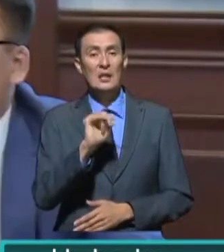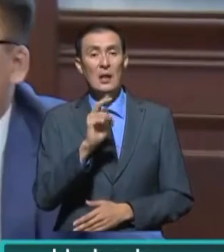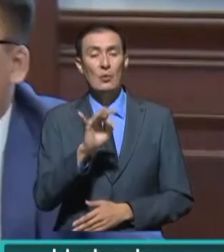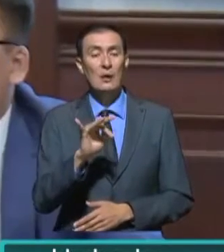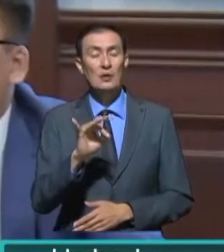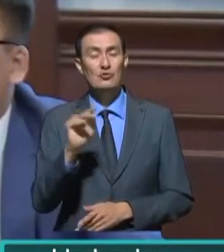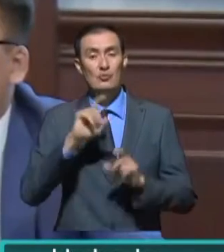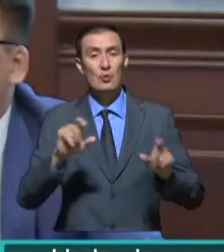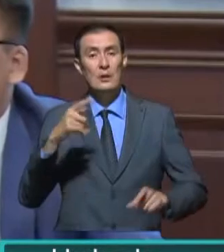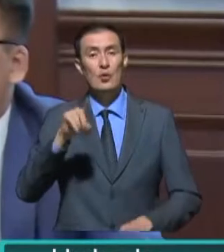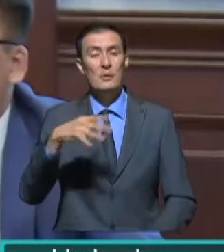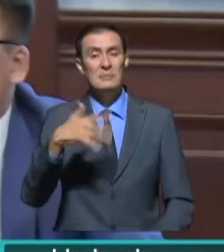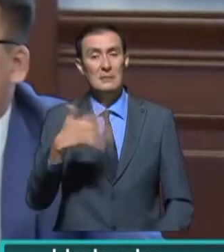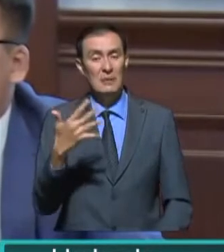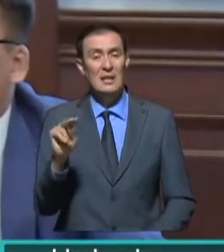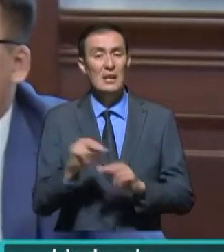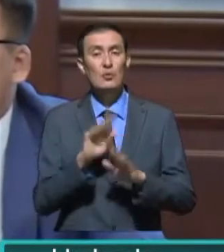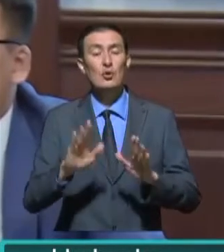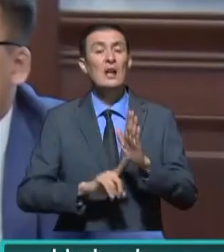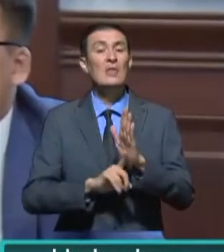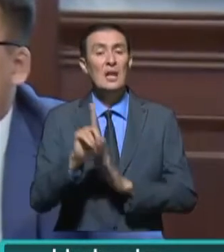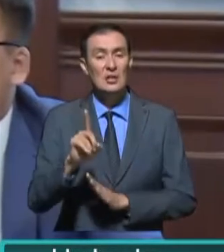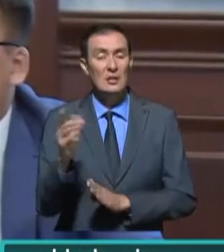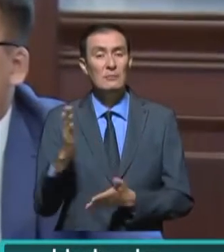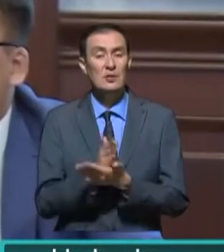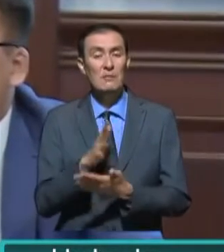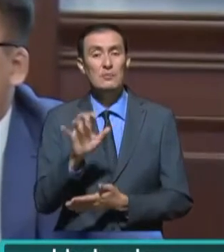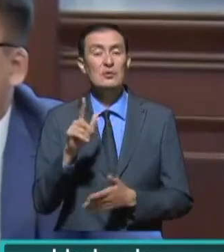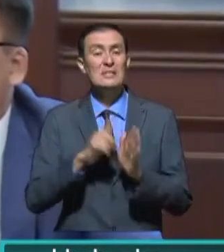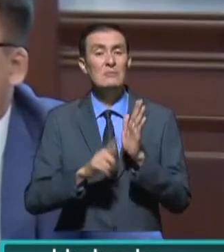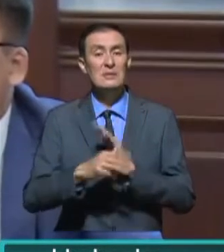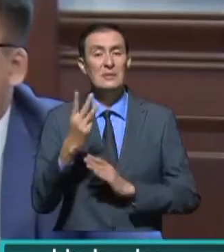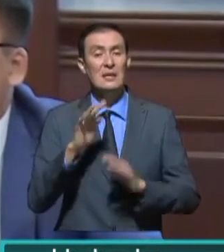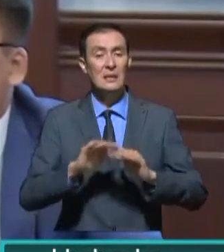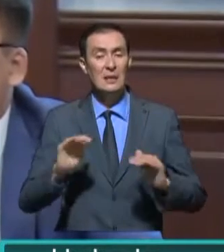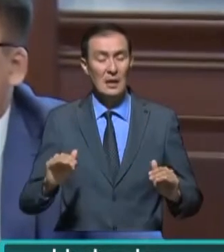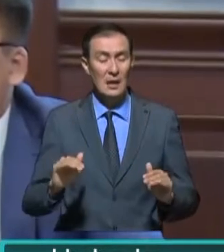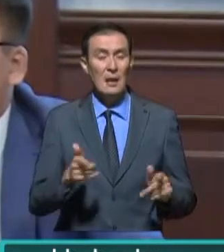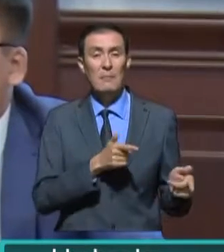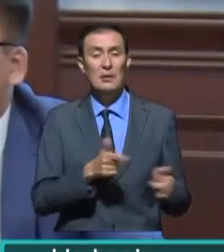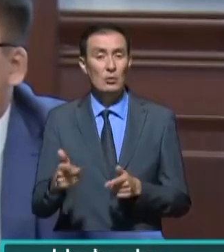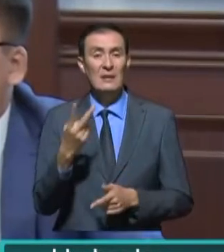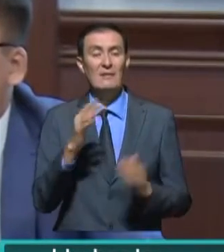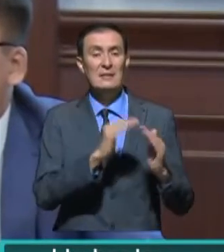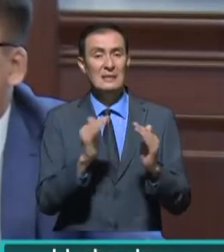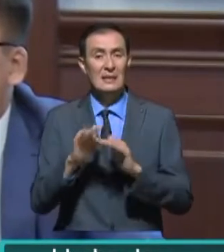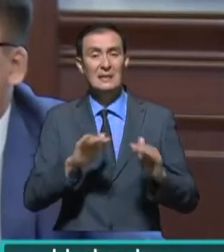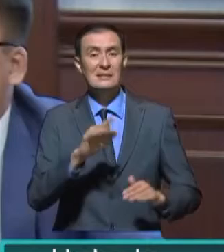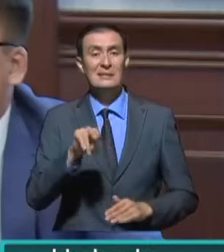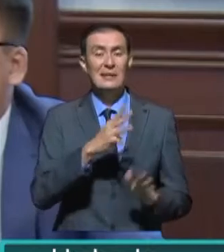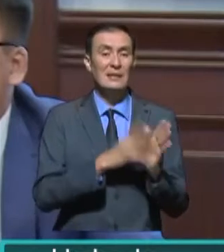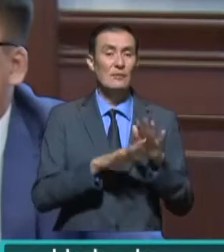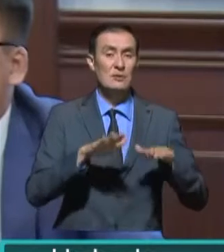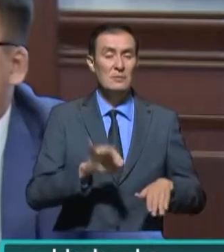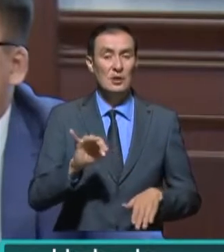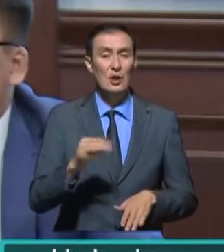школе номер 55 капитальный ремонт только начали. Там насчитывается 573 ученика. Подготовлены два здания, детский сад на 90